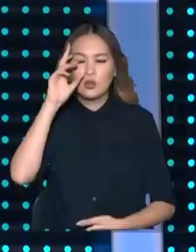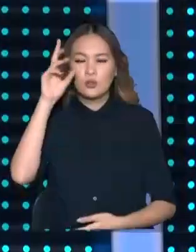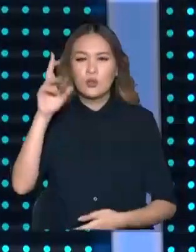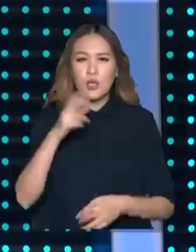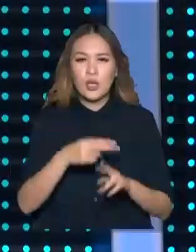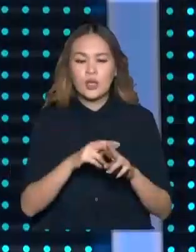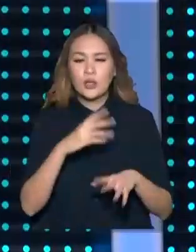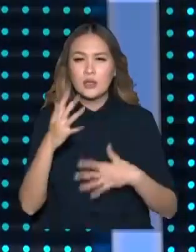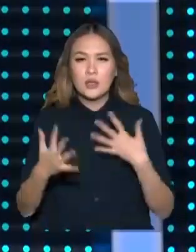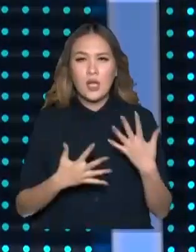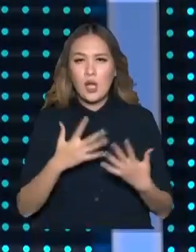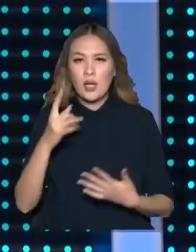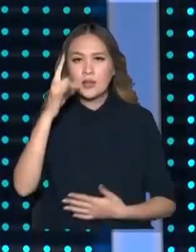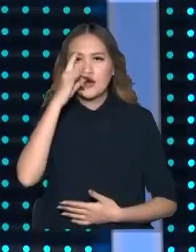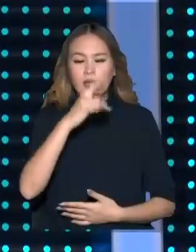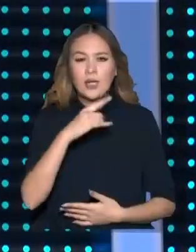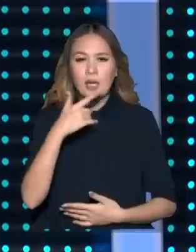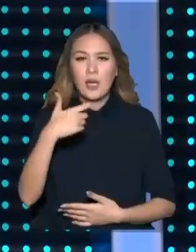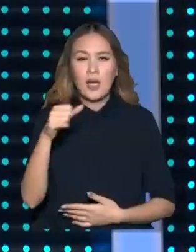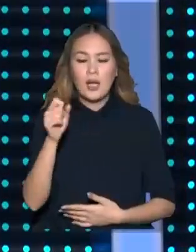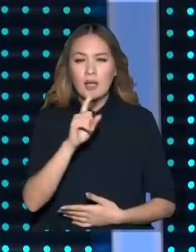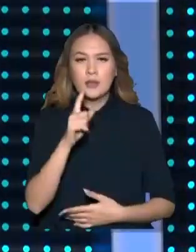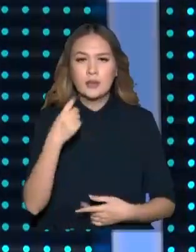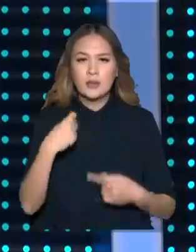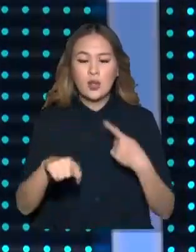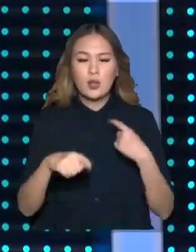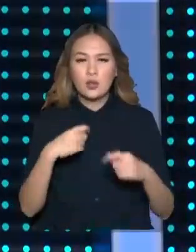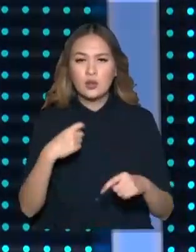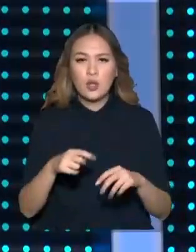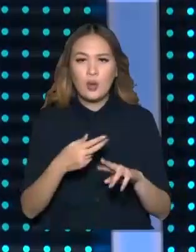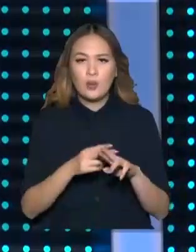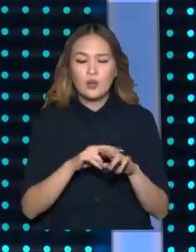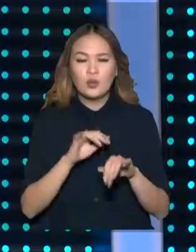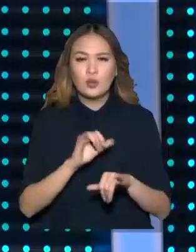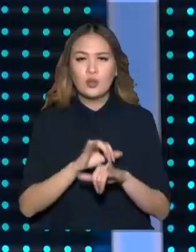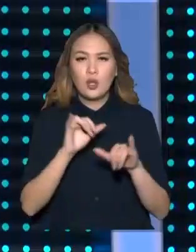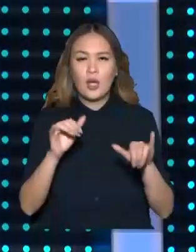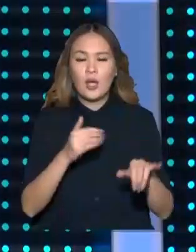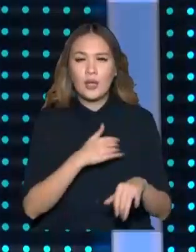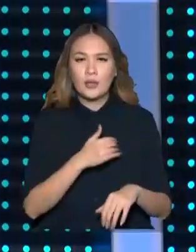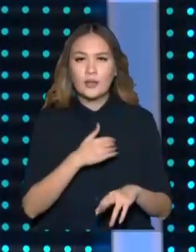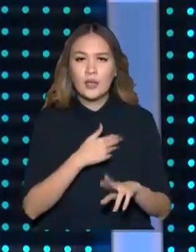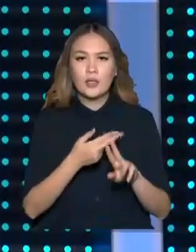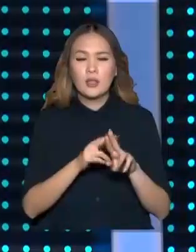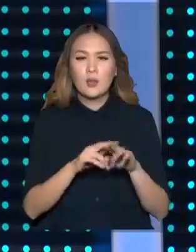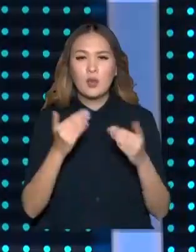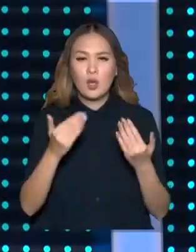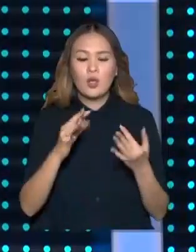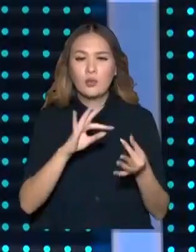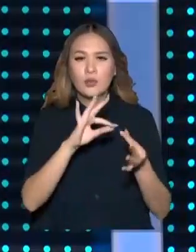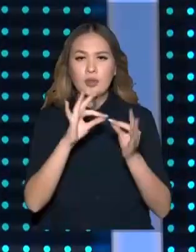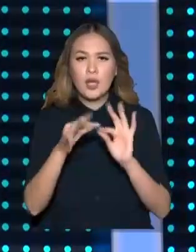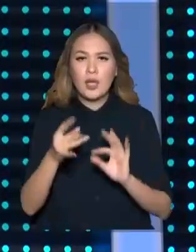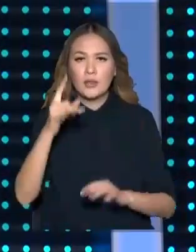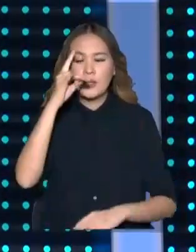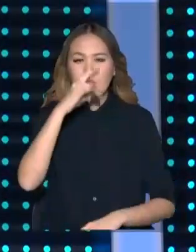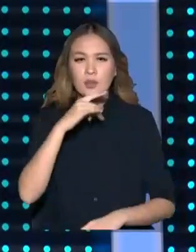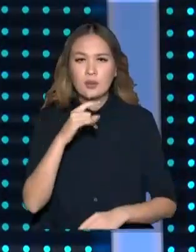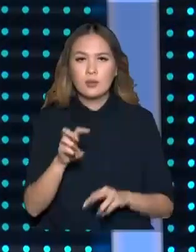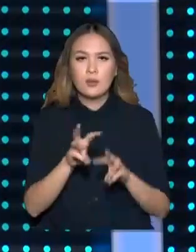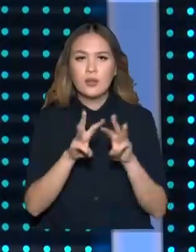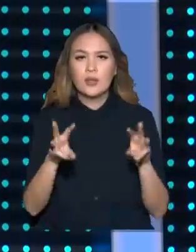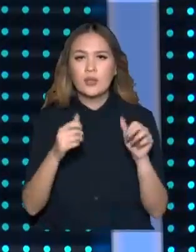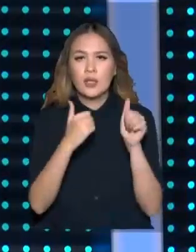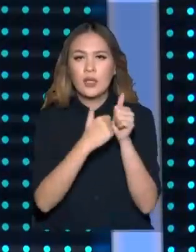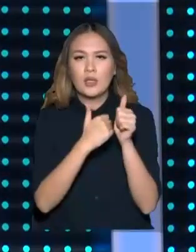үкіметтің ынталандыру шаралары Қазақстанда тауарлық газ өндірісін ұлғайтуға мүмкіндік бермек. Бұл туралы бүгін Қазақстан Республикасының